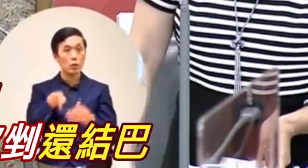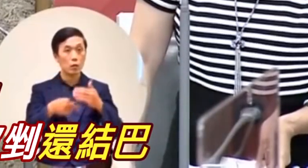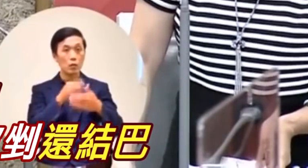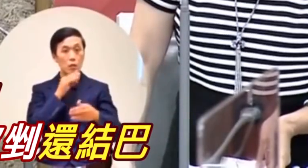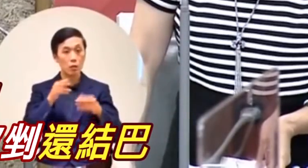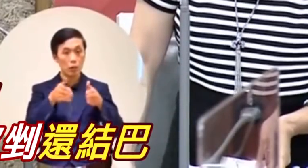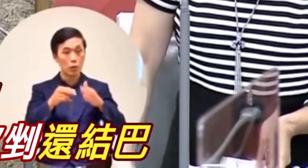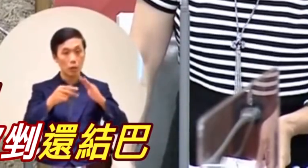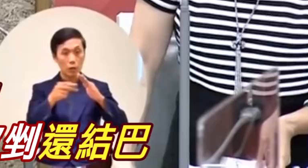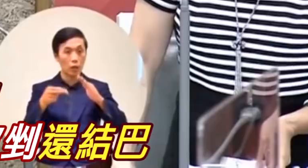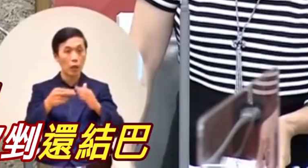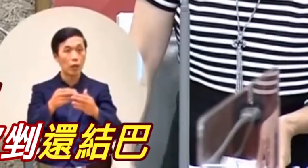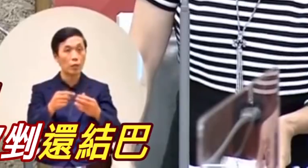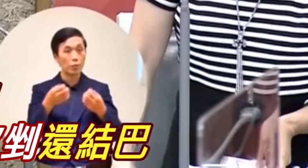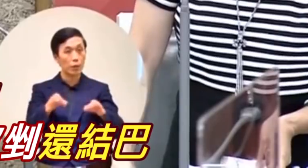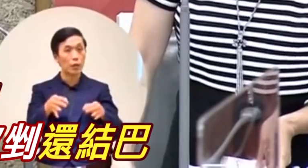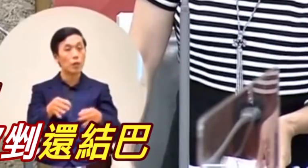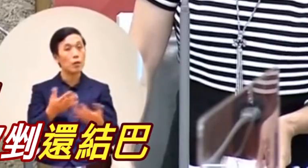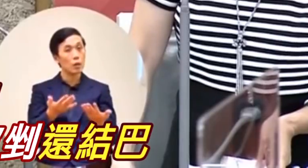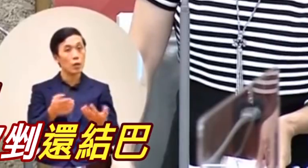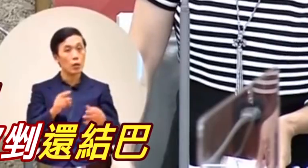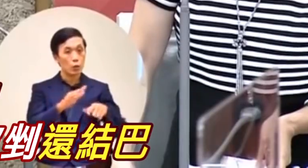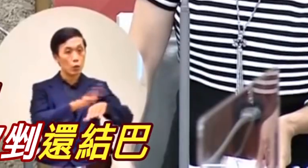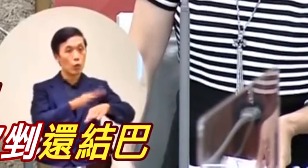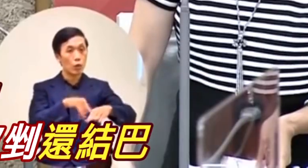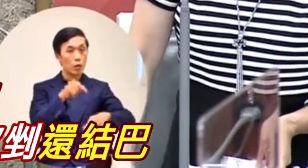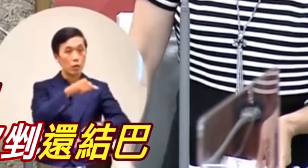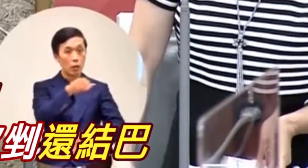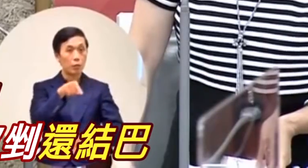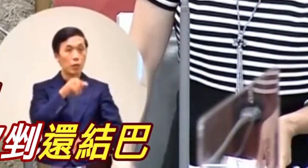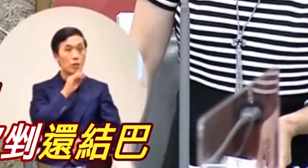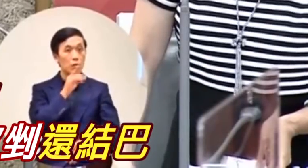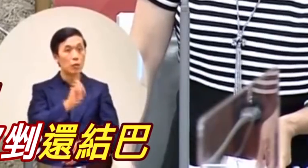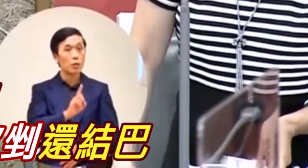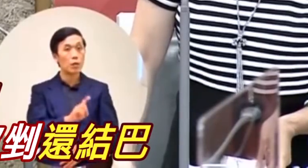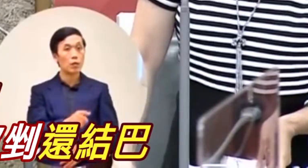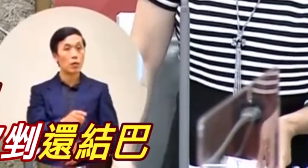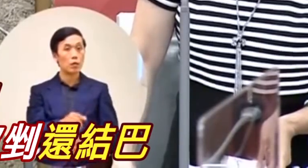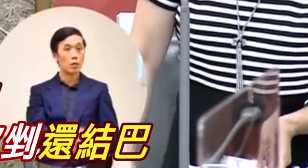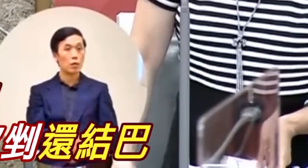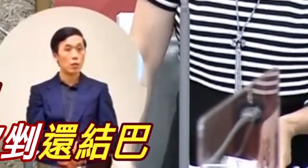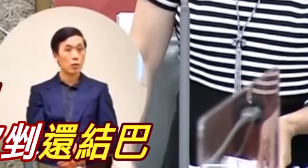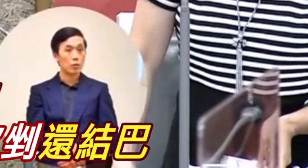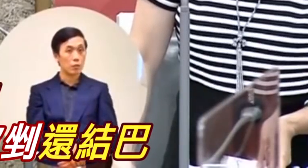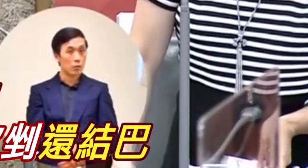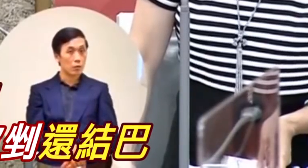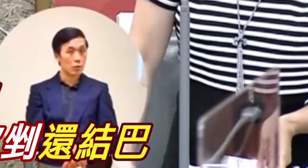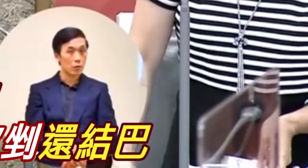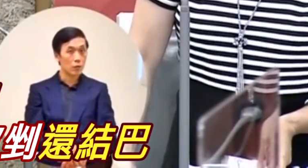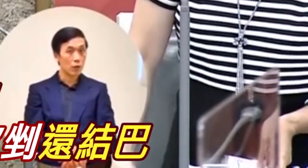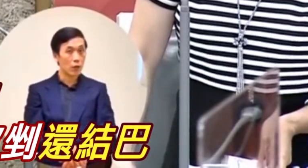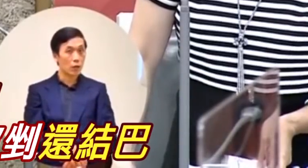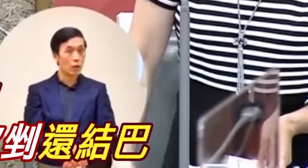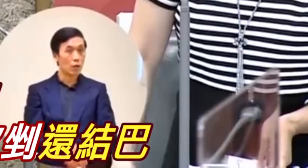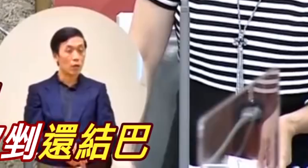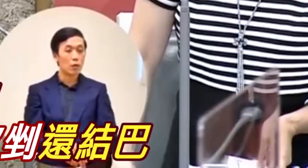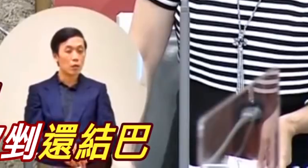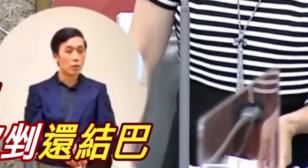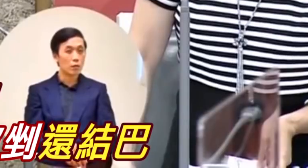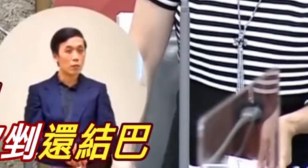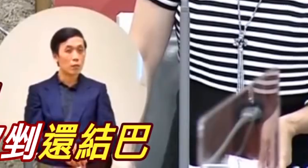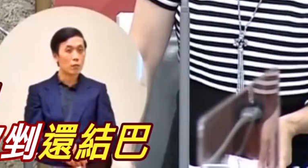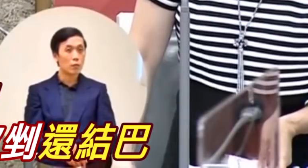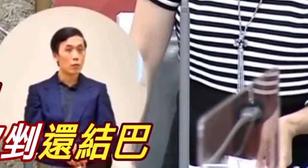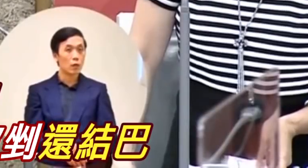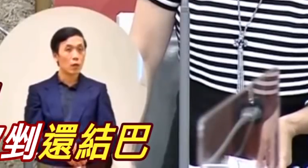整而已？ 左营目前我们说选的是国体厂的尾翼，国体厂的尾翼，因为那个